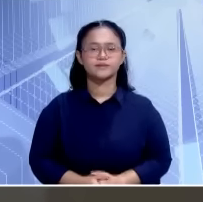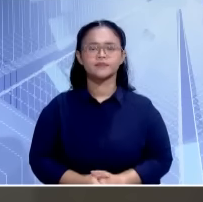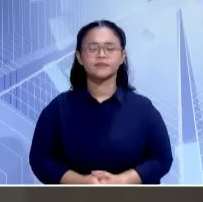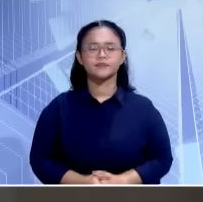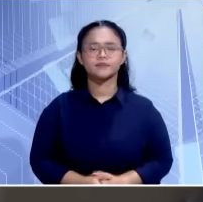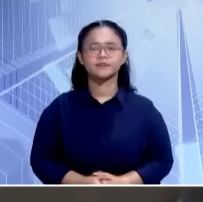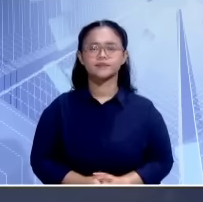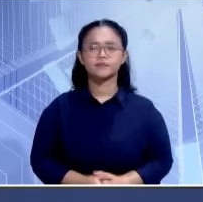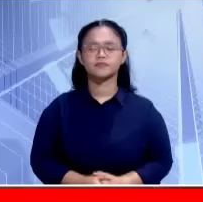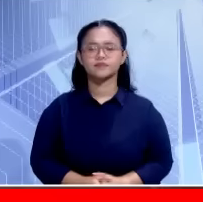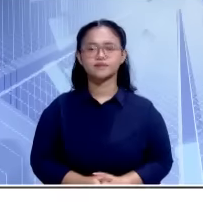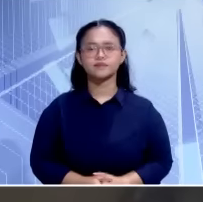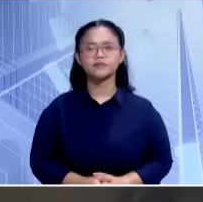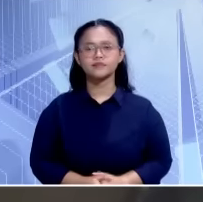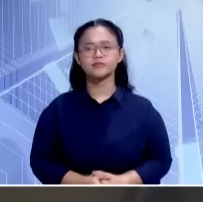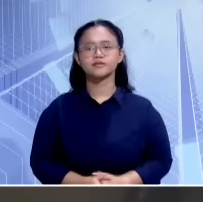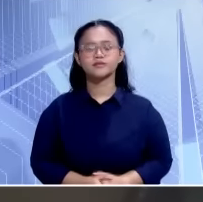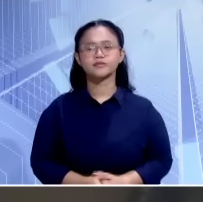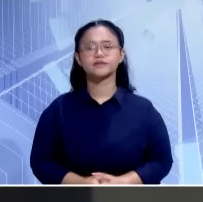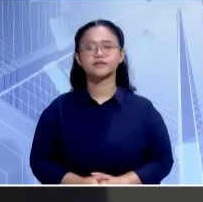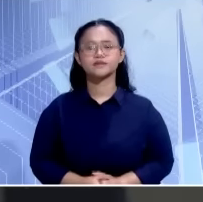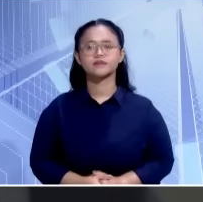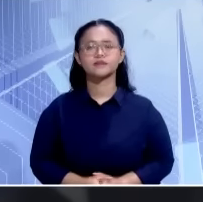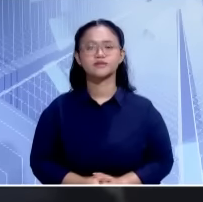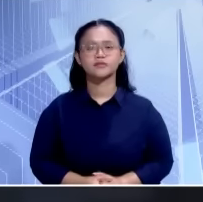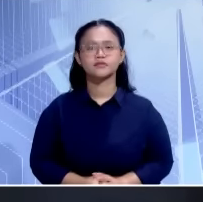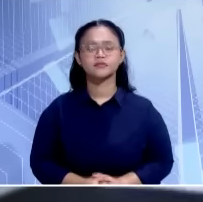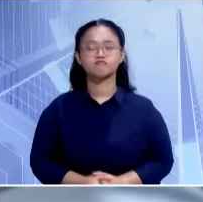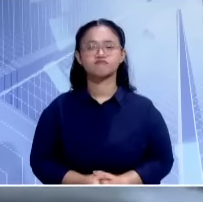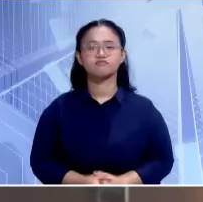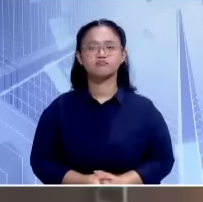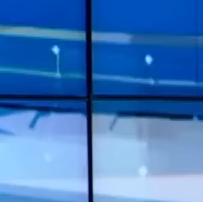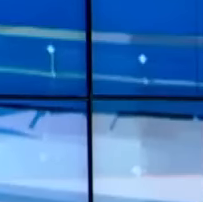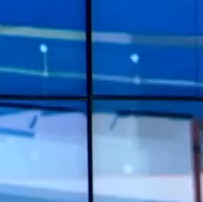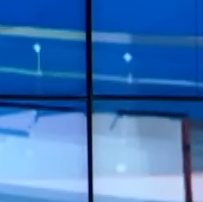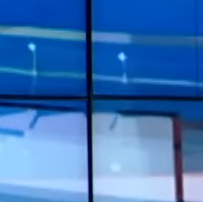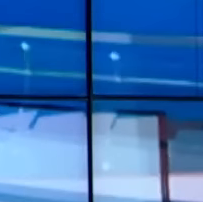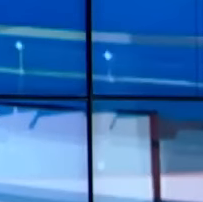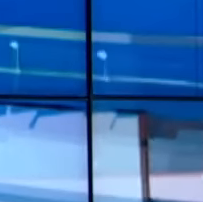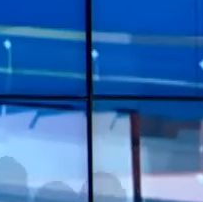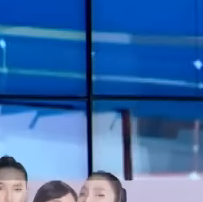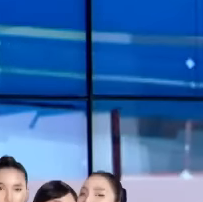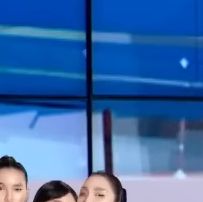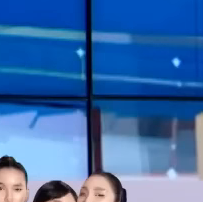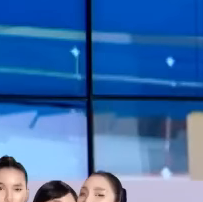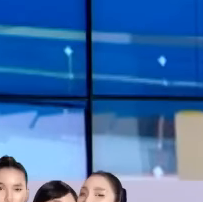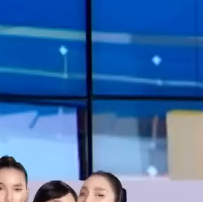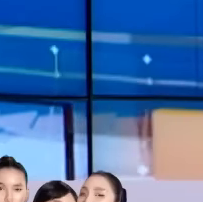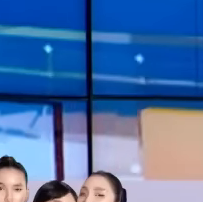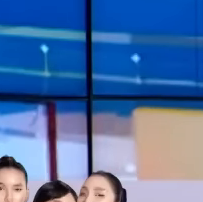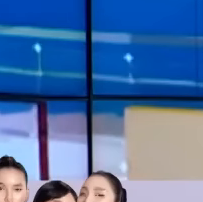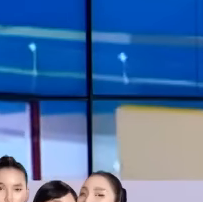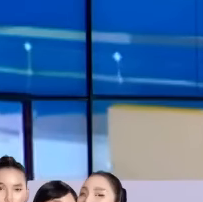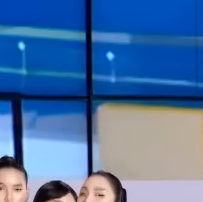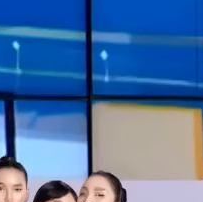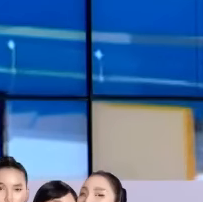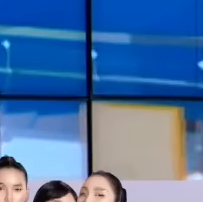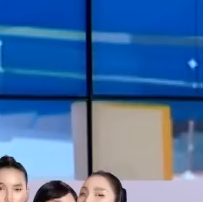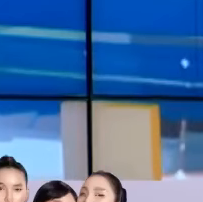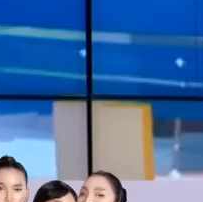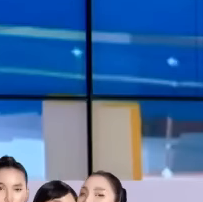Dari Makassar, Sulawesi Selatan, Leo Muhammad Nur, iNews melaporkan. Pemirsa, kaki tangan gembong narkoba